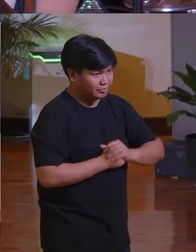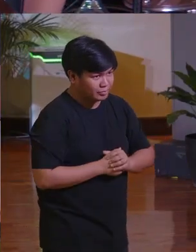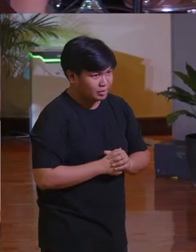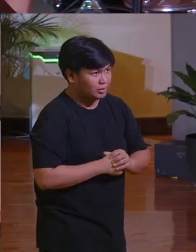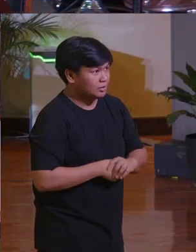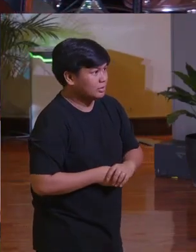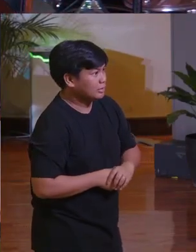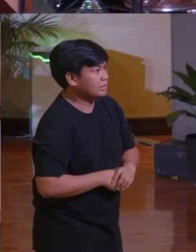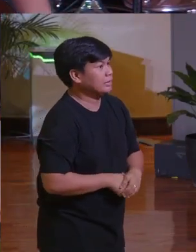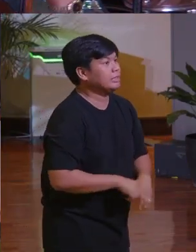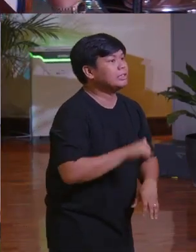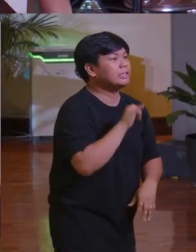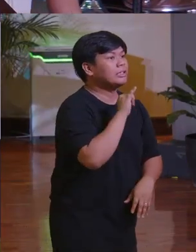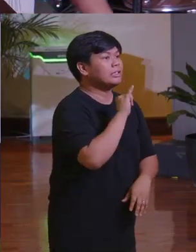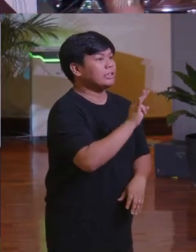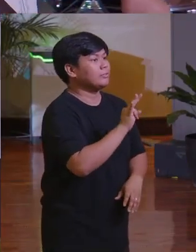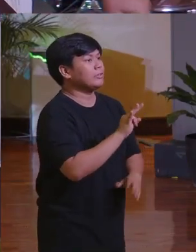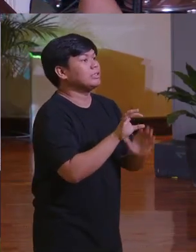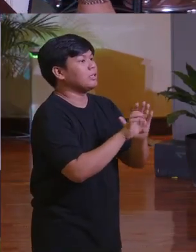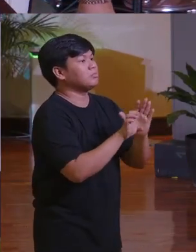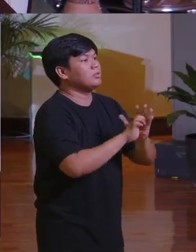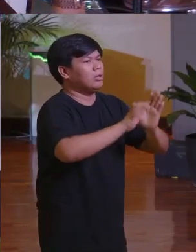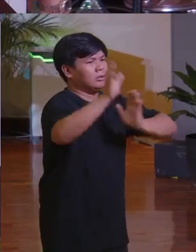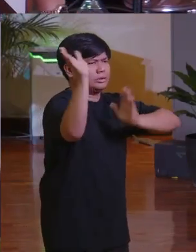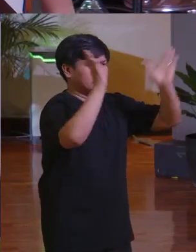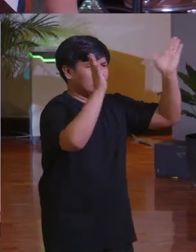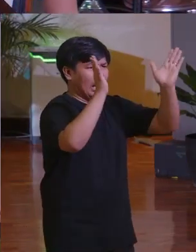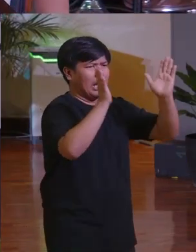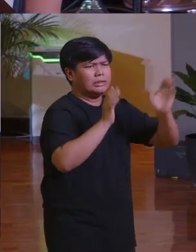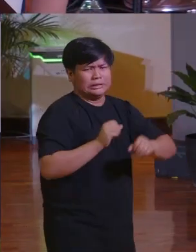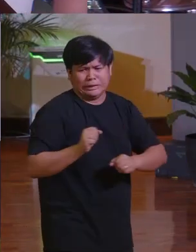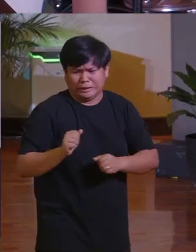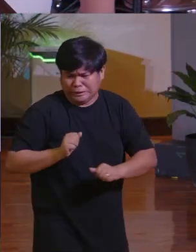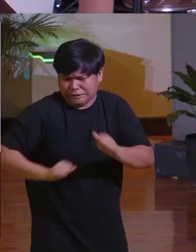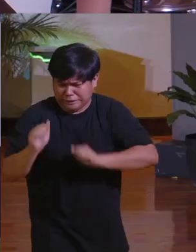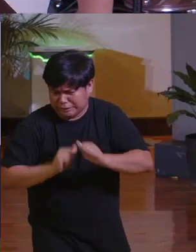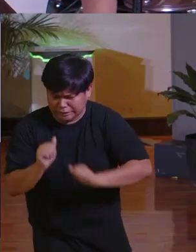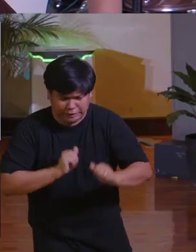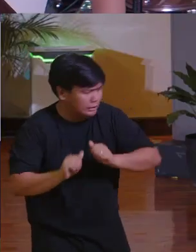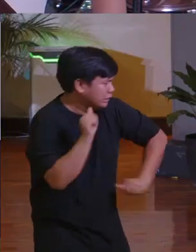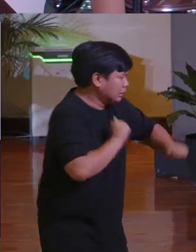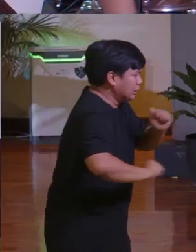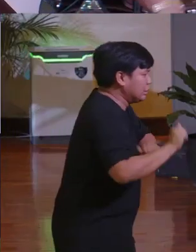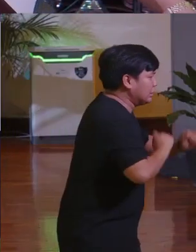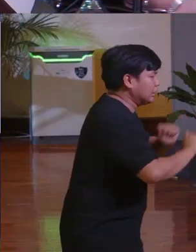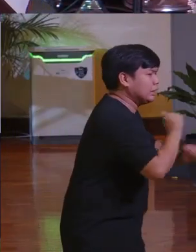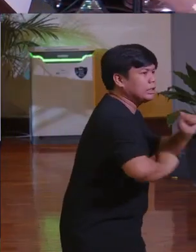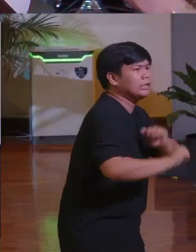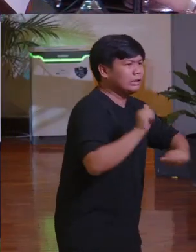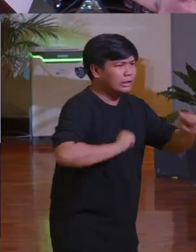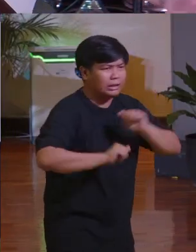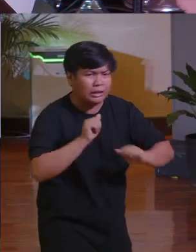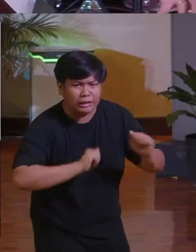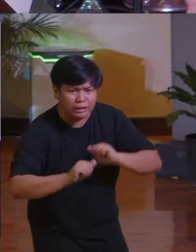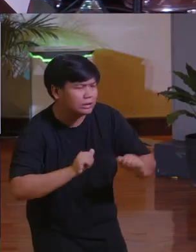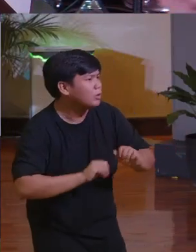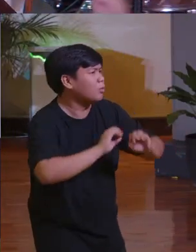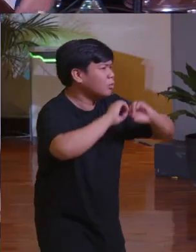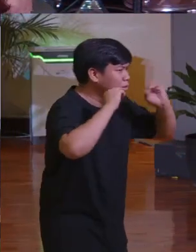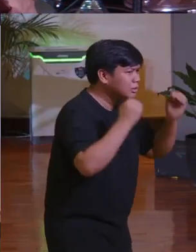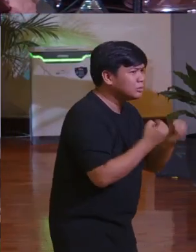Pagka video night, ang galing-galing nyo, hawak nyo yung mikropono, hindi nyo binibitawan. Kanta kayo ng kanta